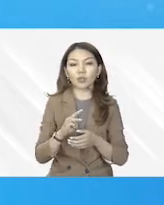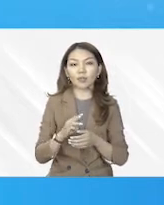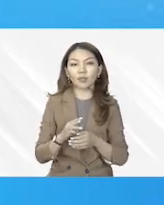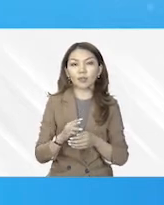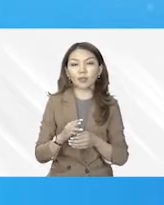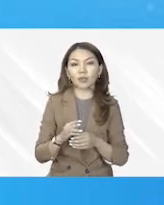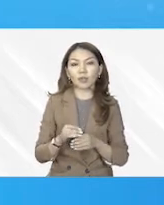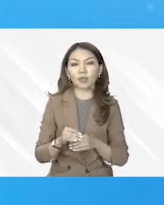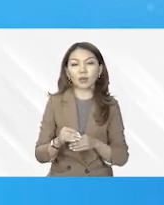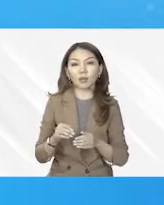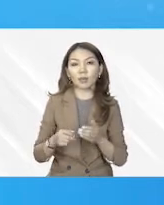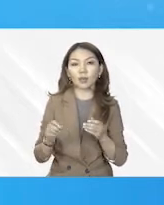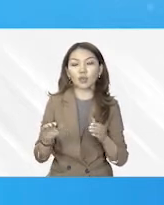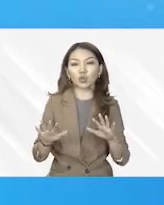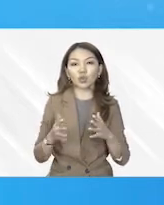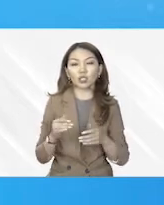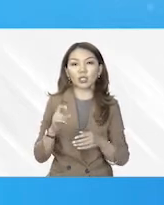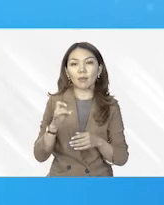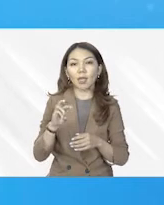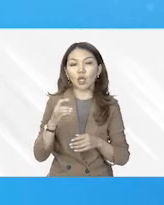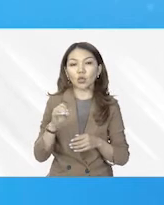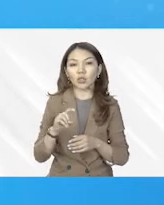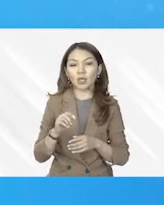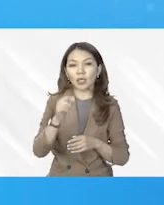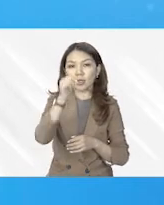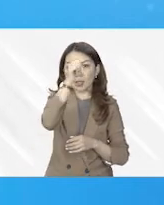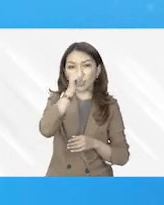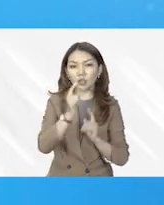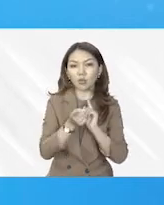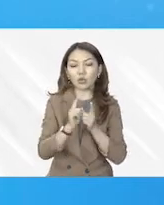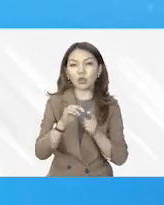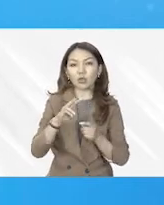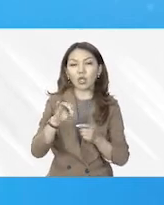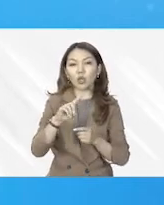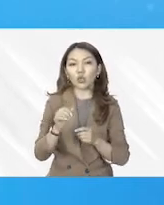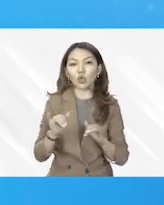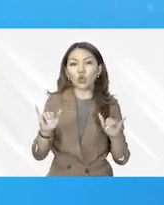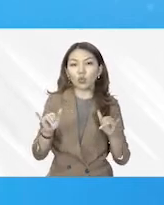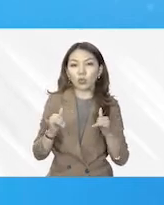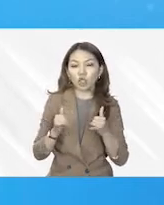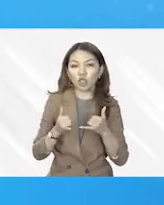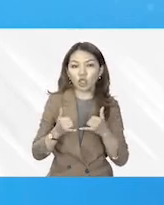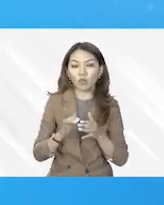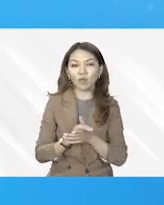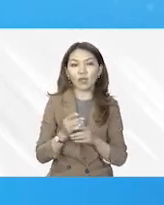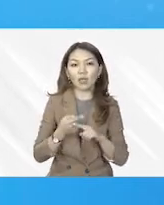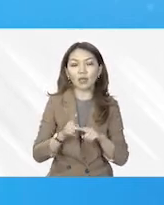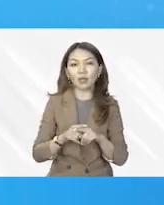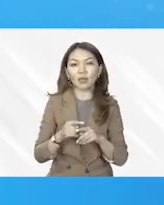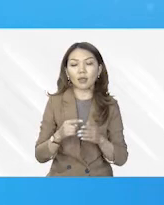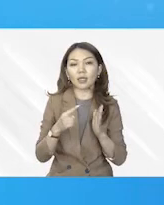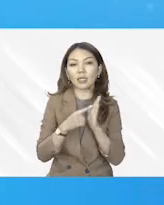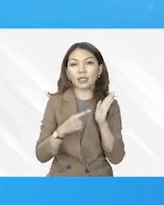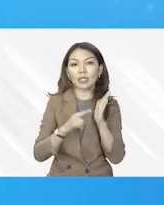мейоза. Мейоз от греческого мейозис – уменьшение, убывание. Это такое